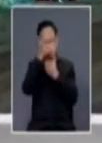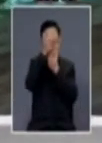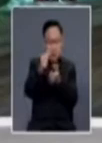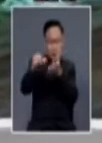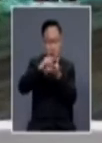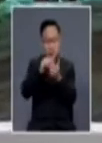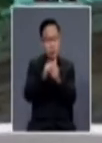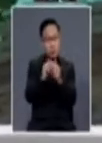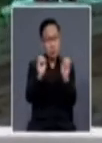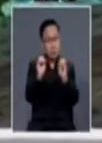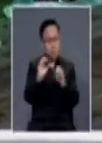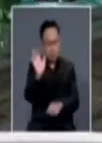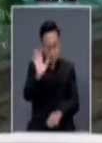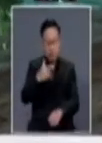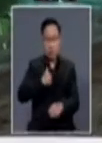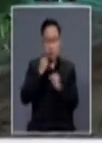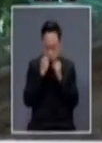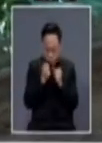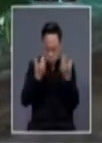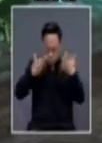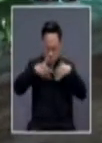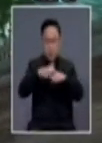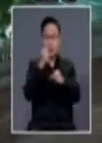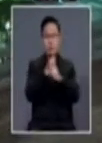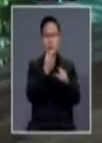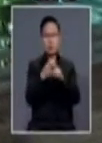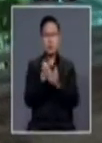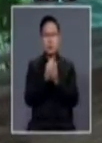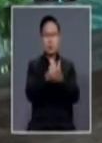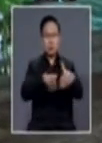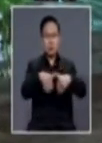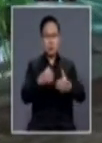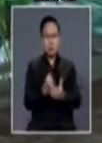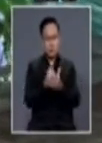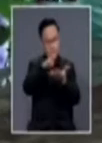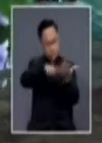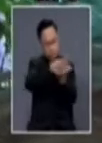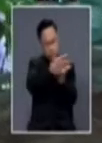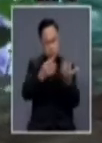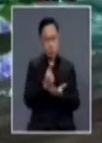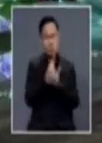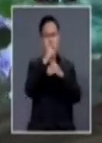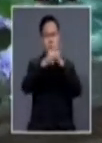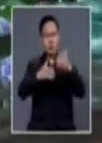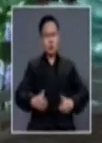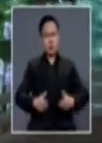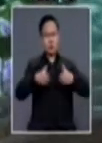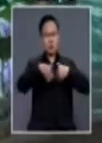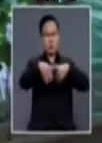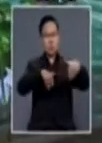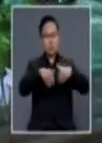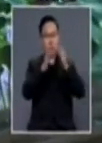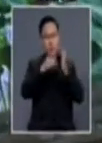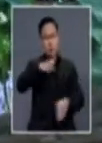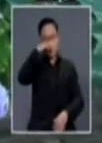กิดขึ้นนี้พยายามที่จะบูรณาการการทำงานร่วมกันมอบความช่วยเหลือและวางแผนที่จะยกระดับคุณภาพชีวิตของประชาชนคนไท